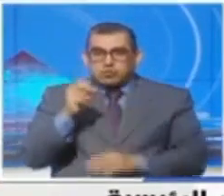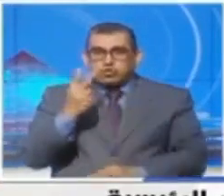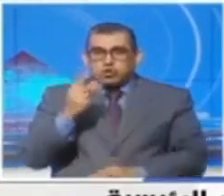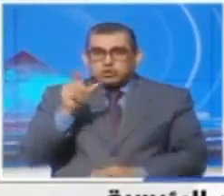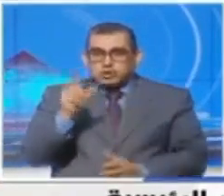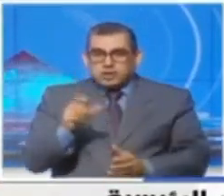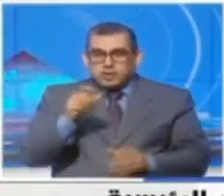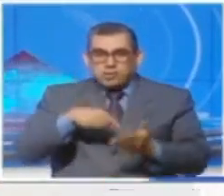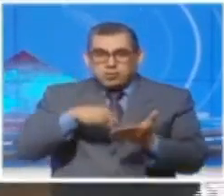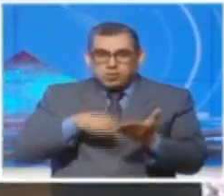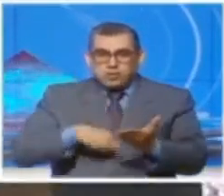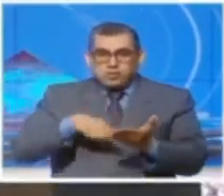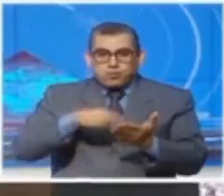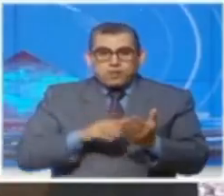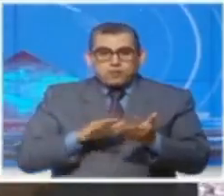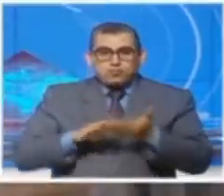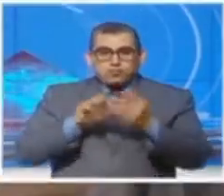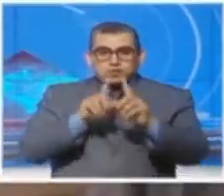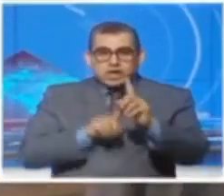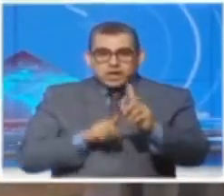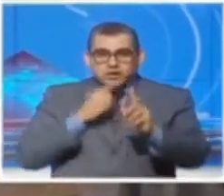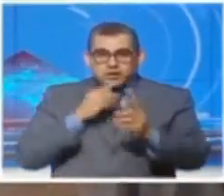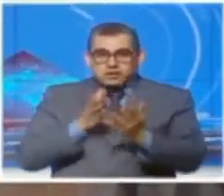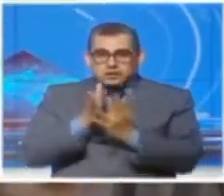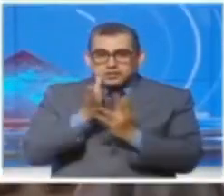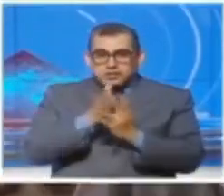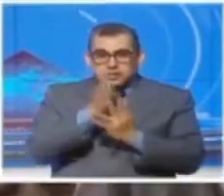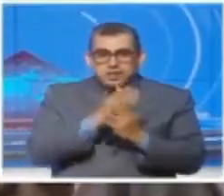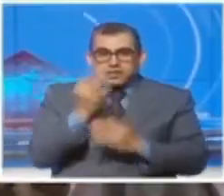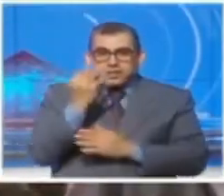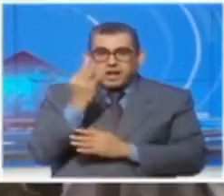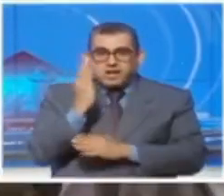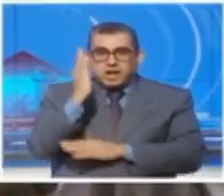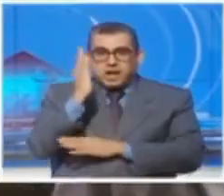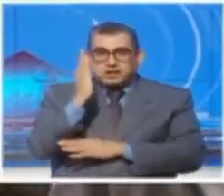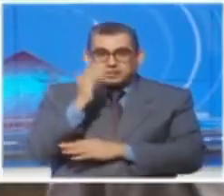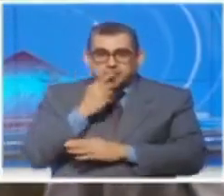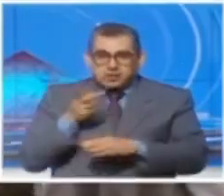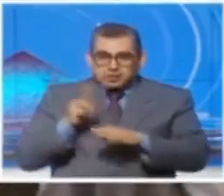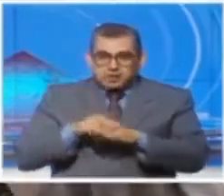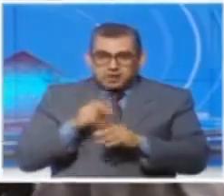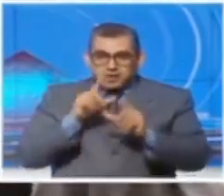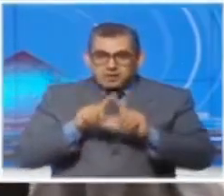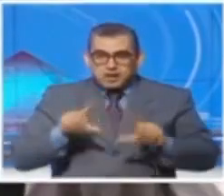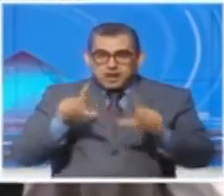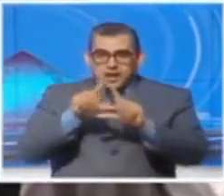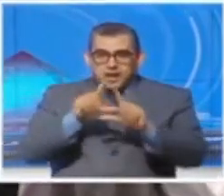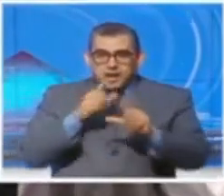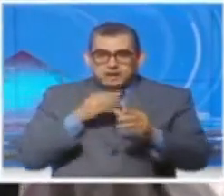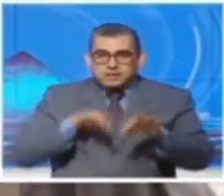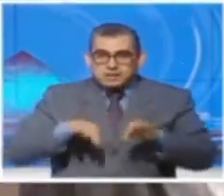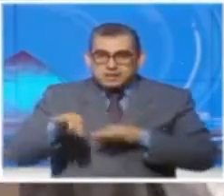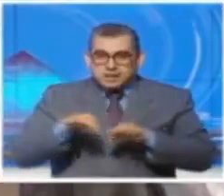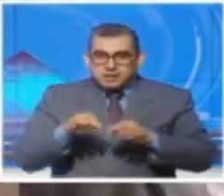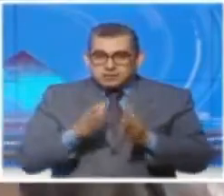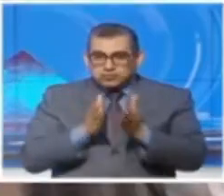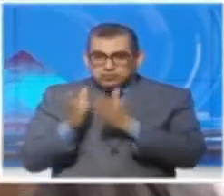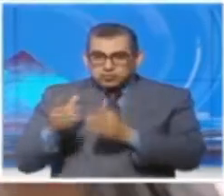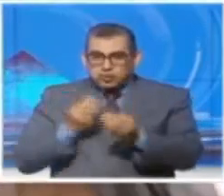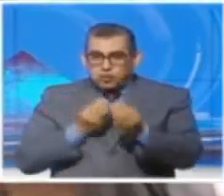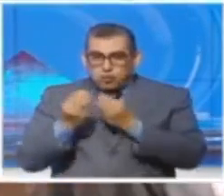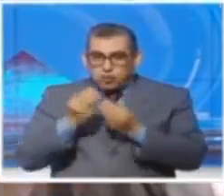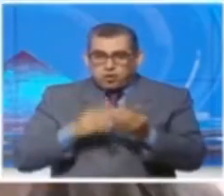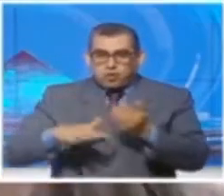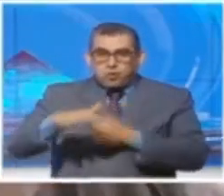مقررا ومقررا مساعدا للمحاور الثلاثة الرئيسية، فضلا عن لجان المحور السياسي بالحوار